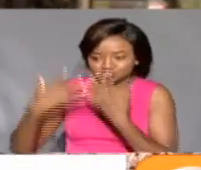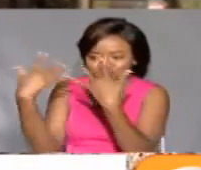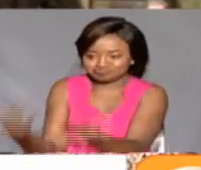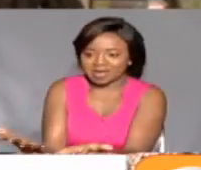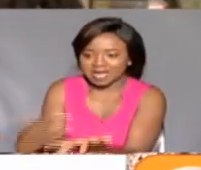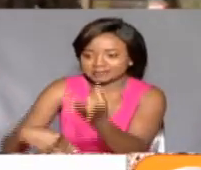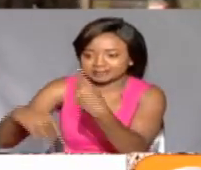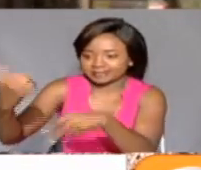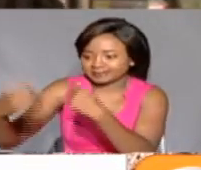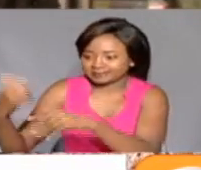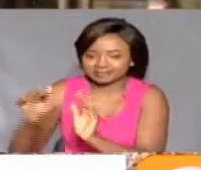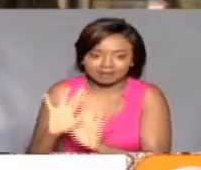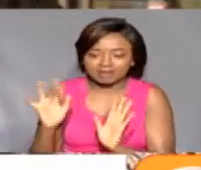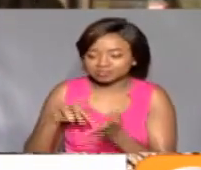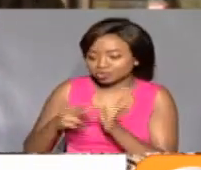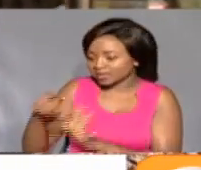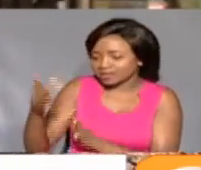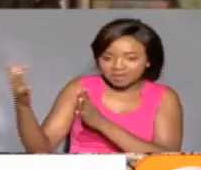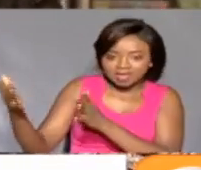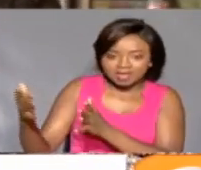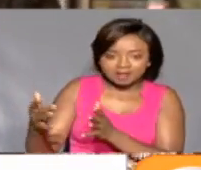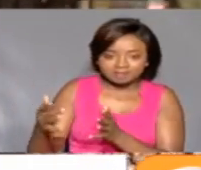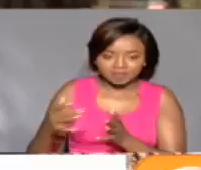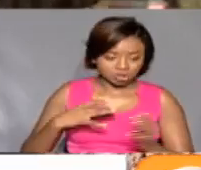hivyo, huyo hoka akikuja yake